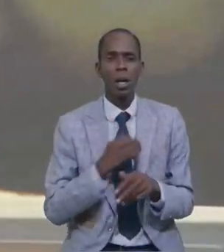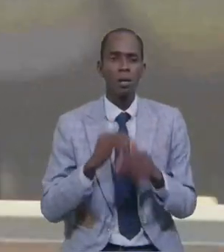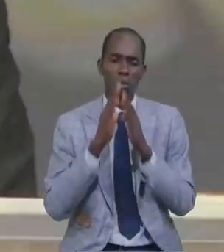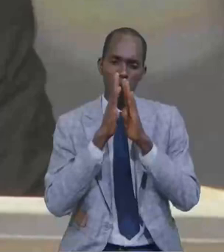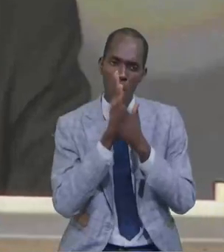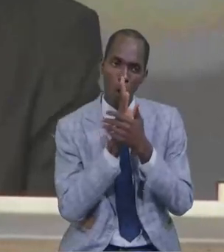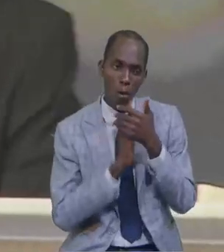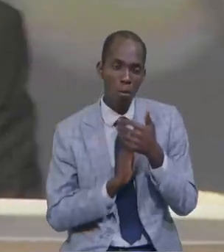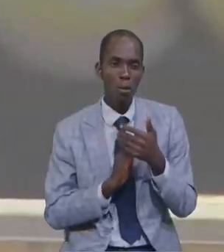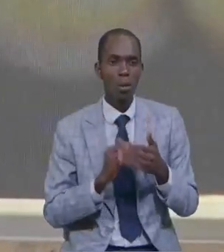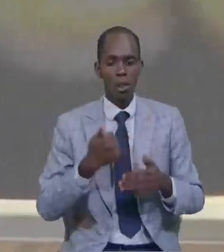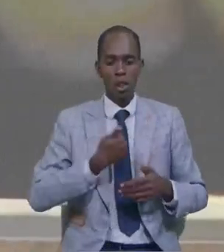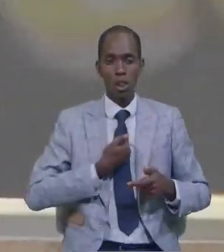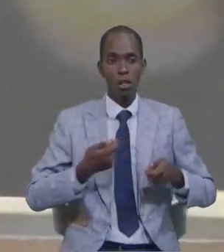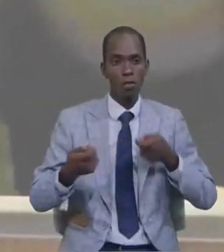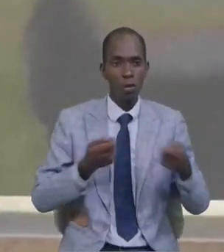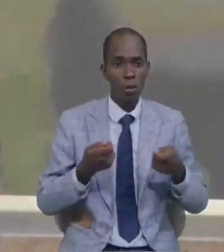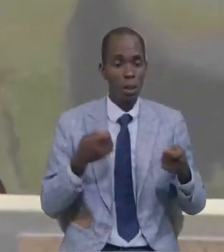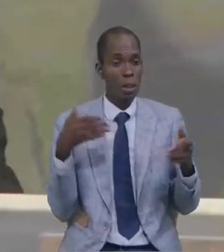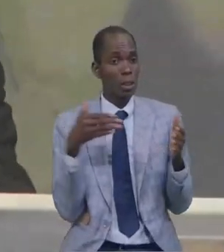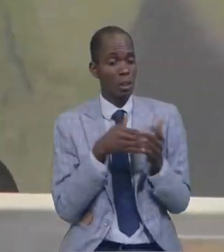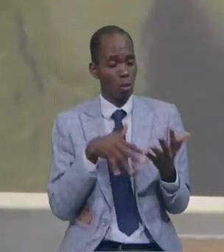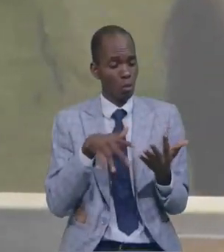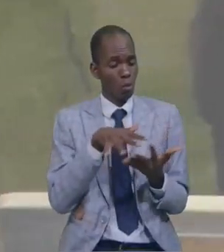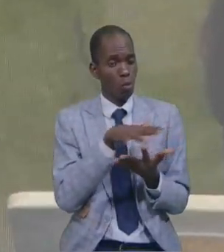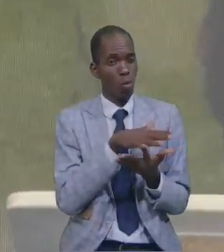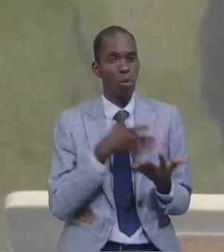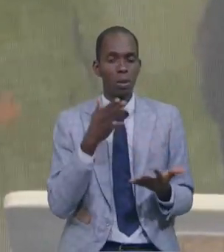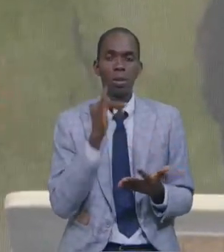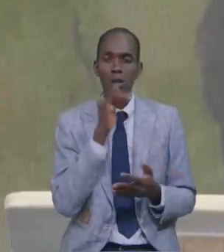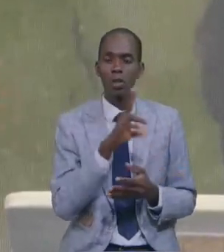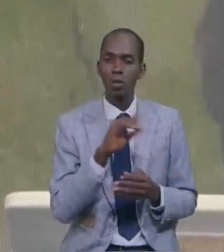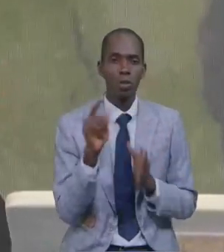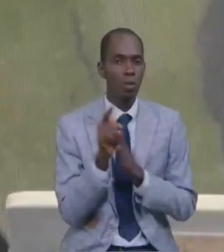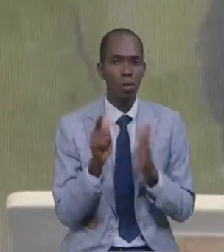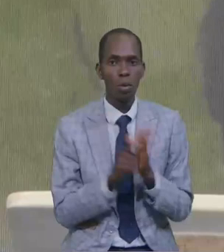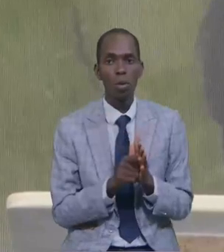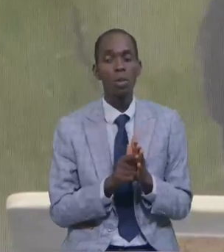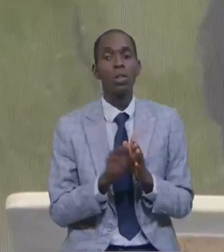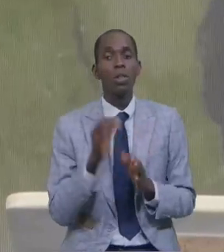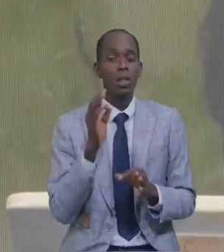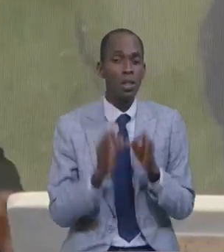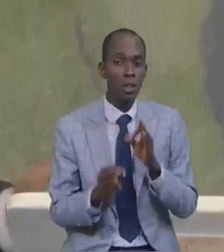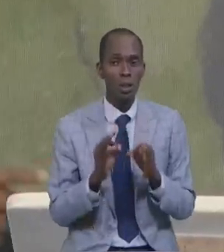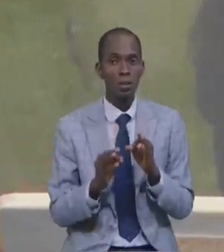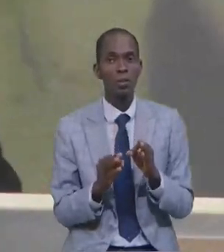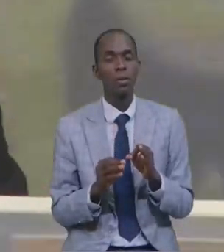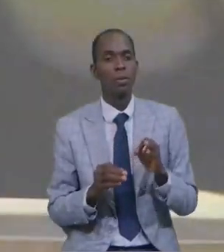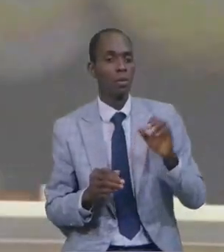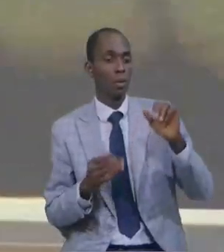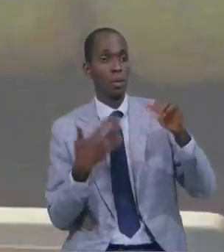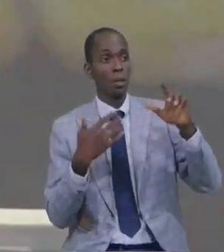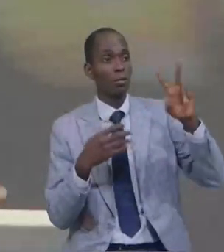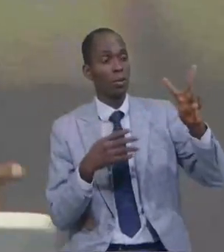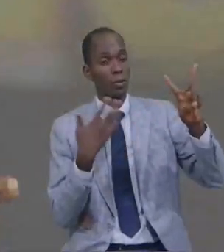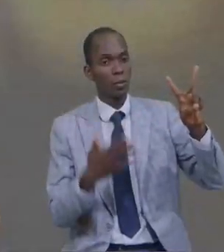Le premier élément dans le salut, c'est l'affection. L'affection qui se penche vers la gloire.